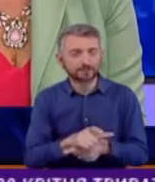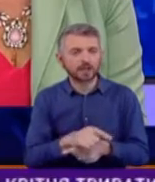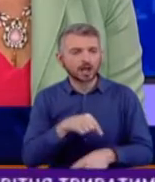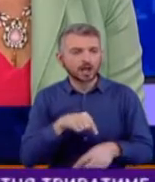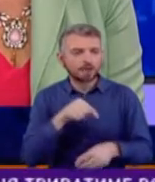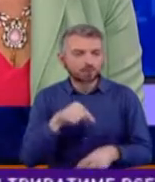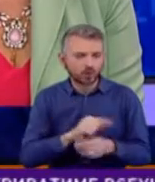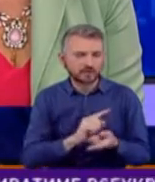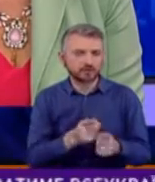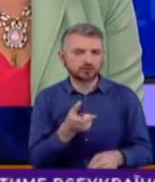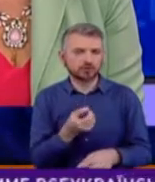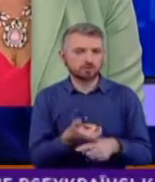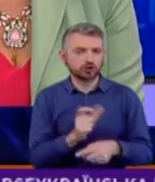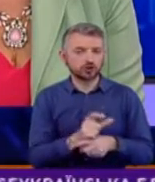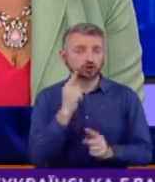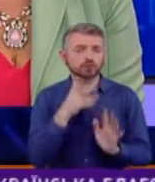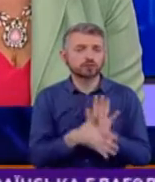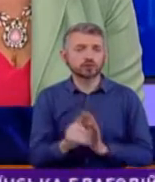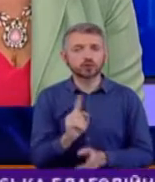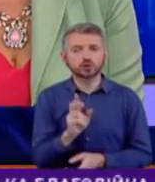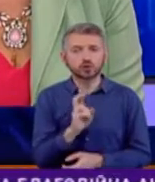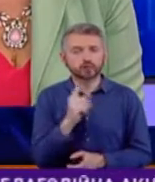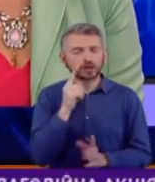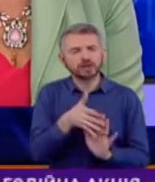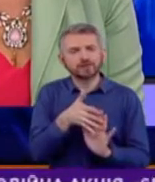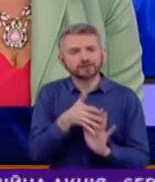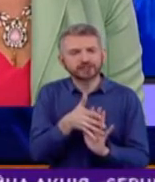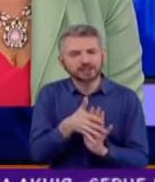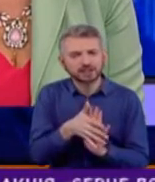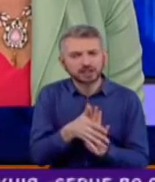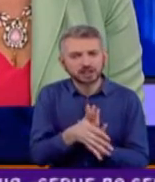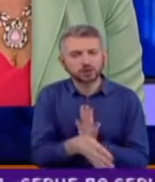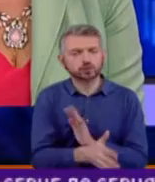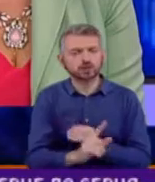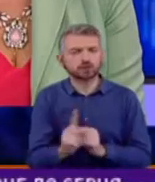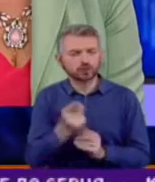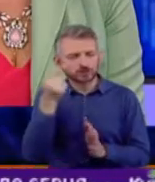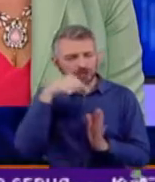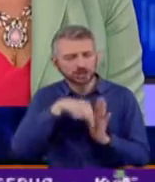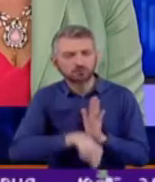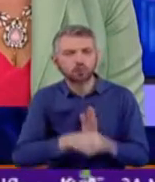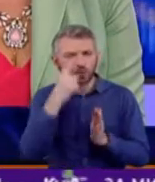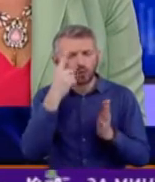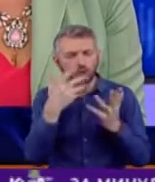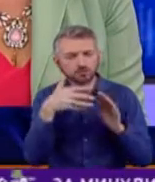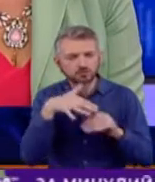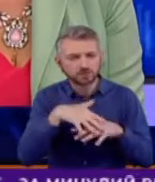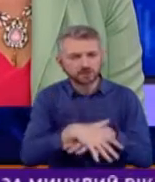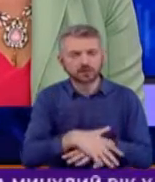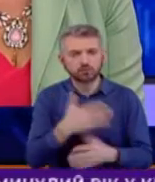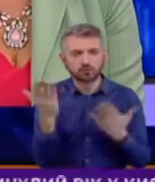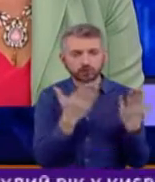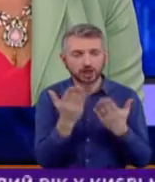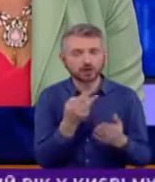стає ще більше. Зрозуміло, що для того, щоб вникнути в щось глибоко осмислити, почитати, для цього